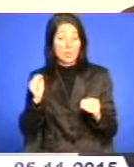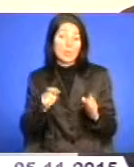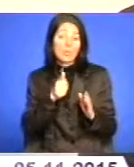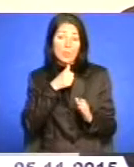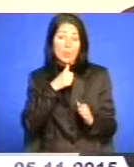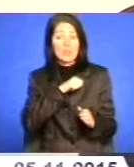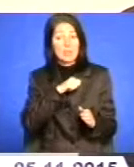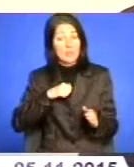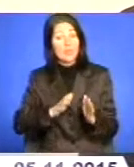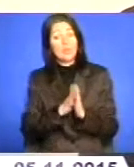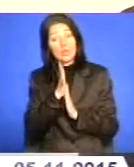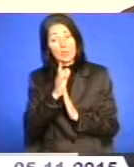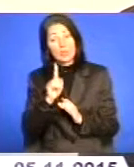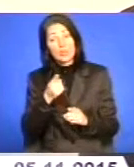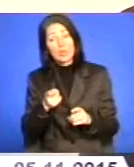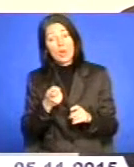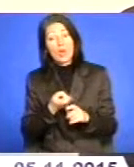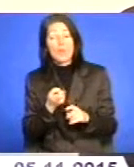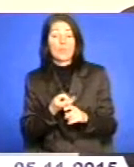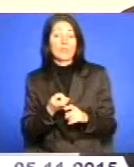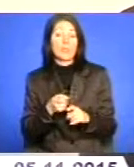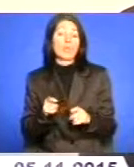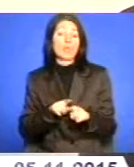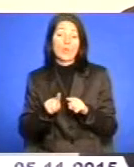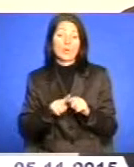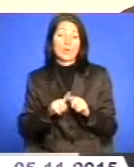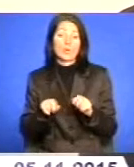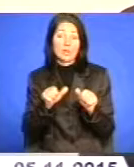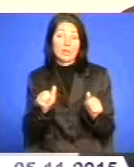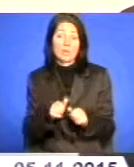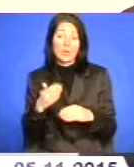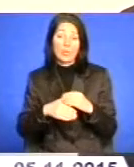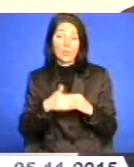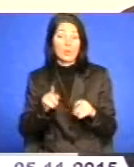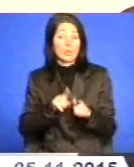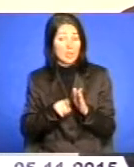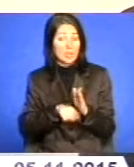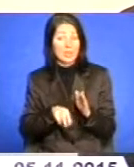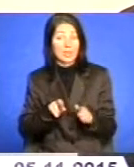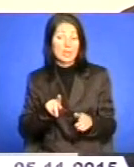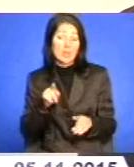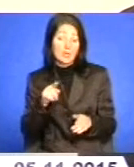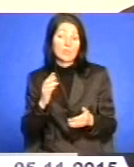виростити щось, моркву, буряк, капусту, дешевше, як воно виходить.